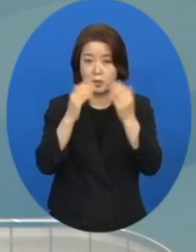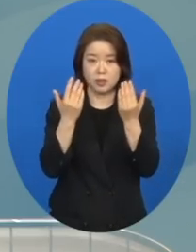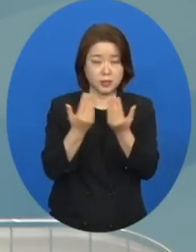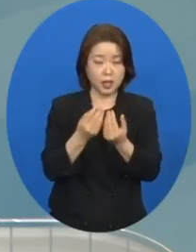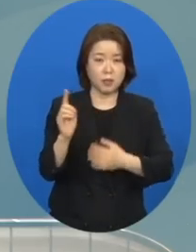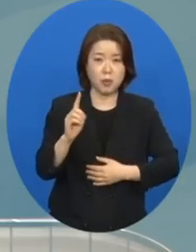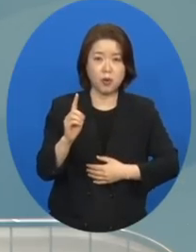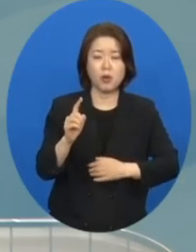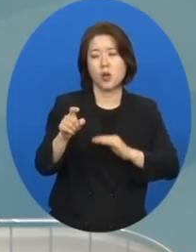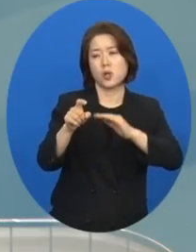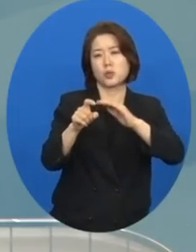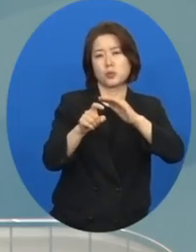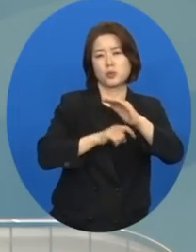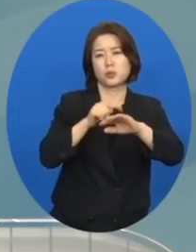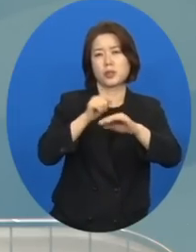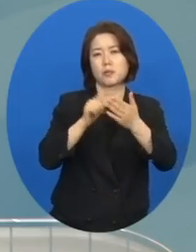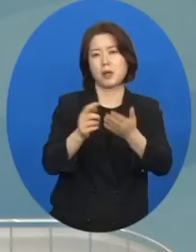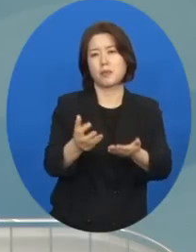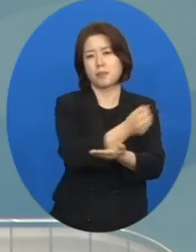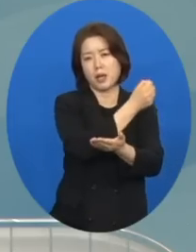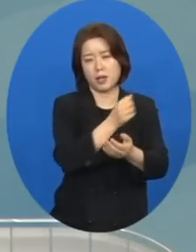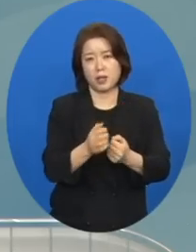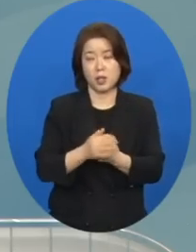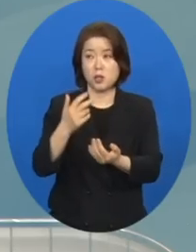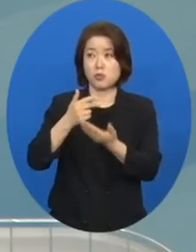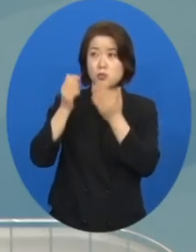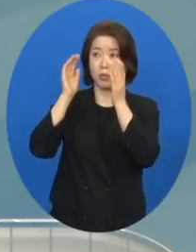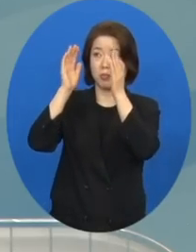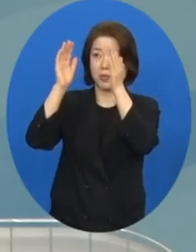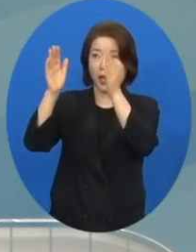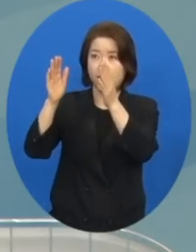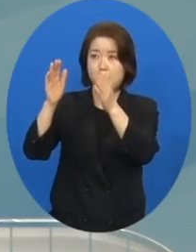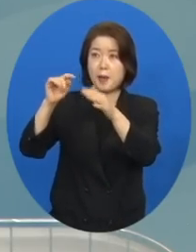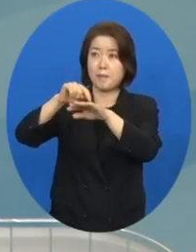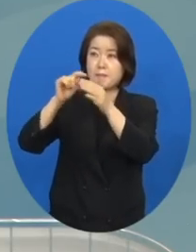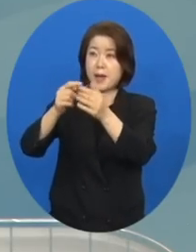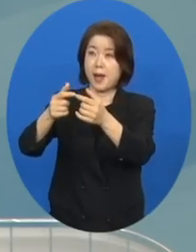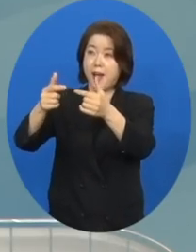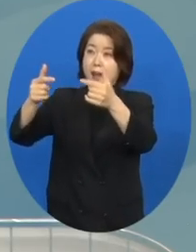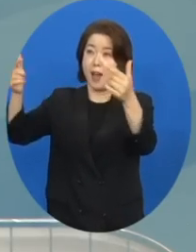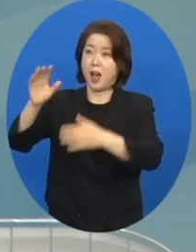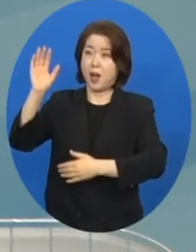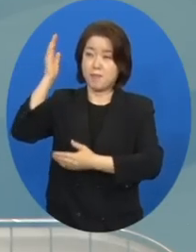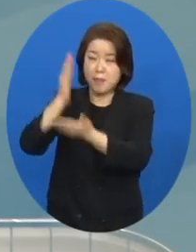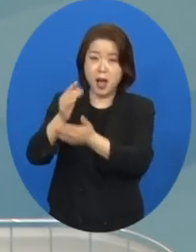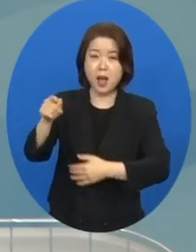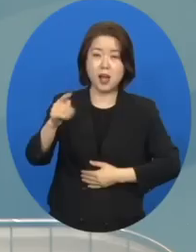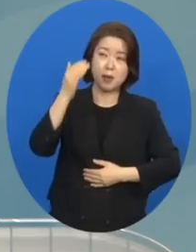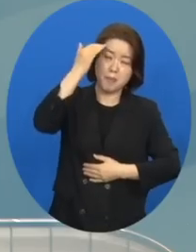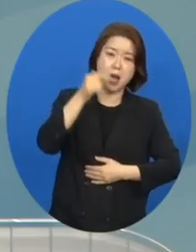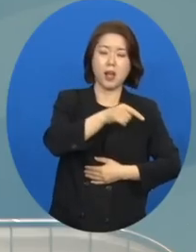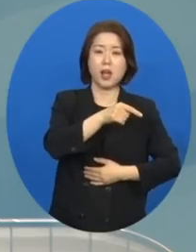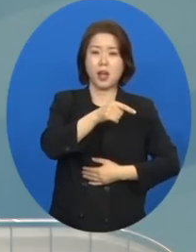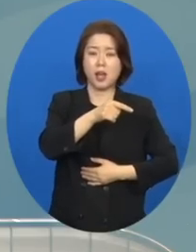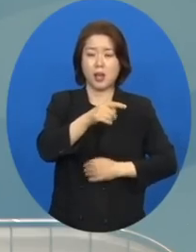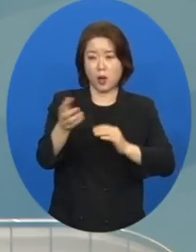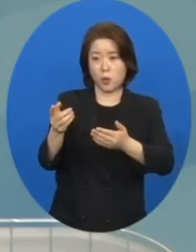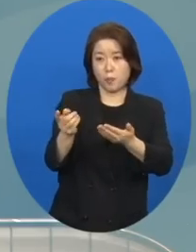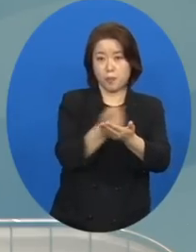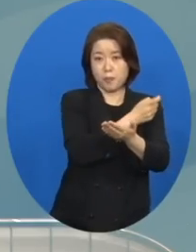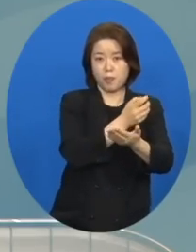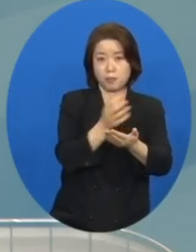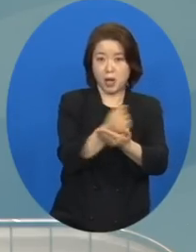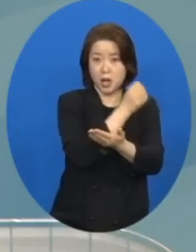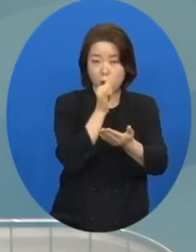겁니다 주를 향한 큰 마음을 같이 못하도록 이 도둑이 그렇게 한 것이죠 성경에서 말한 이 도둑은 궁극적으로 마귀를